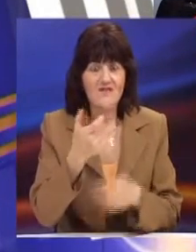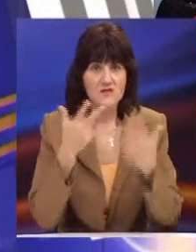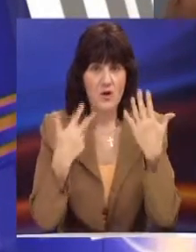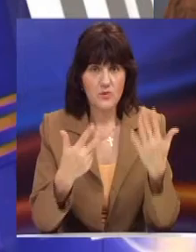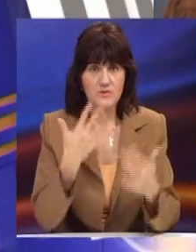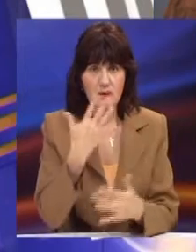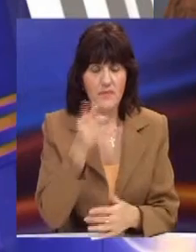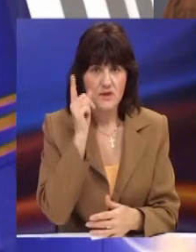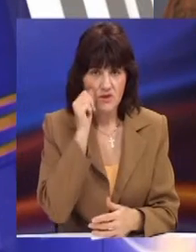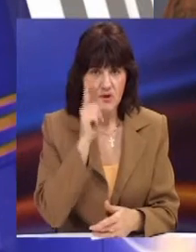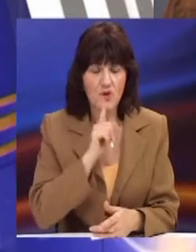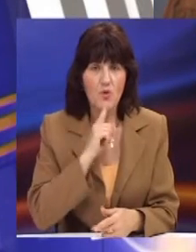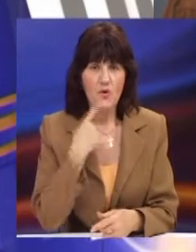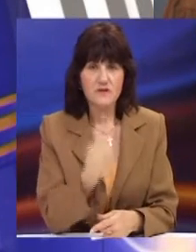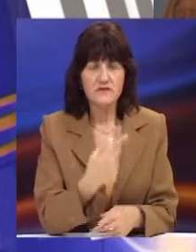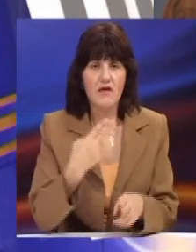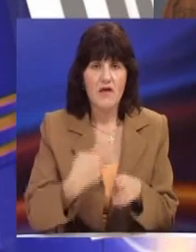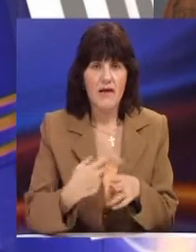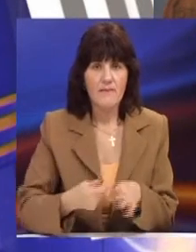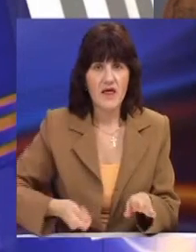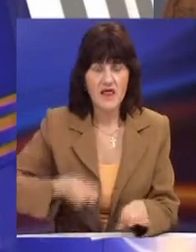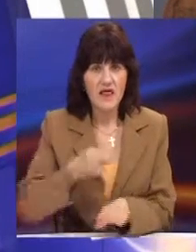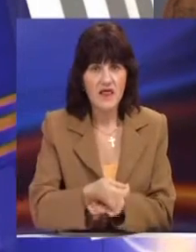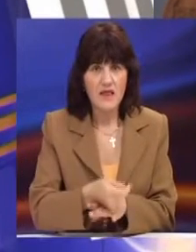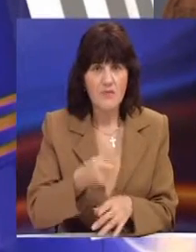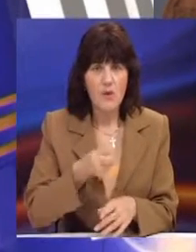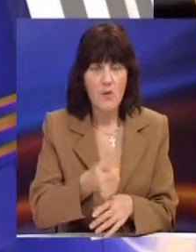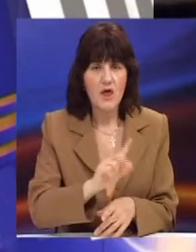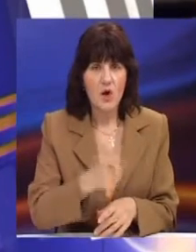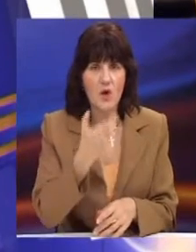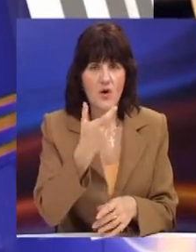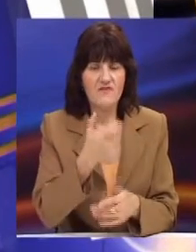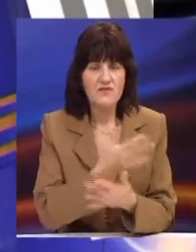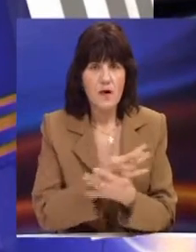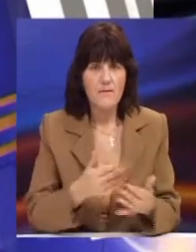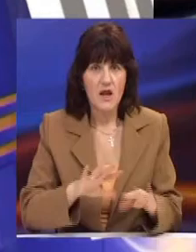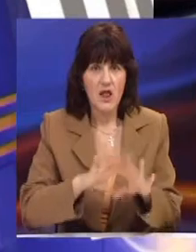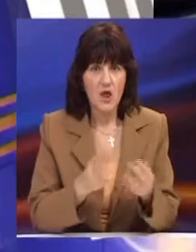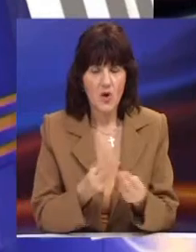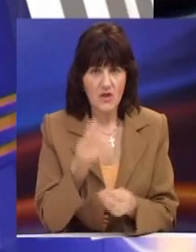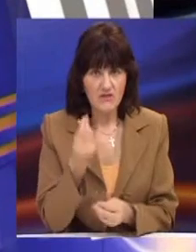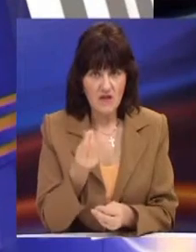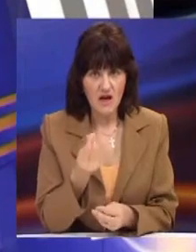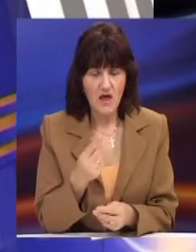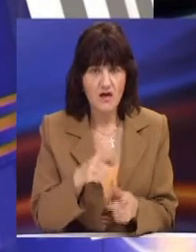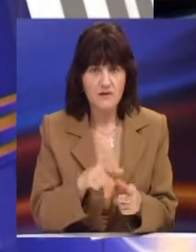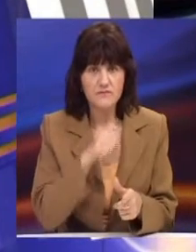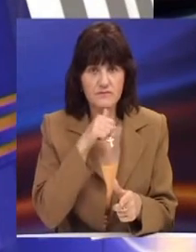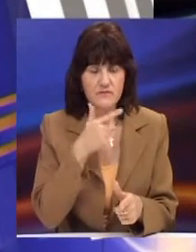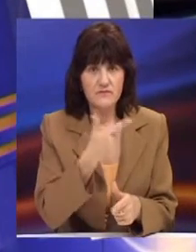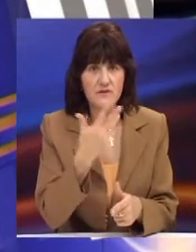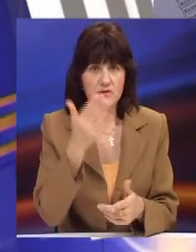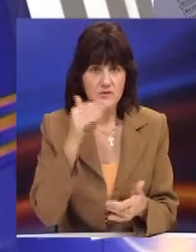285 poljoprivrednika, koji su samo na ime depozita za učešće na licitacijama uplatili 200 miliona dinara. Početna cena kreće se